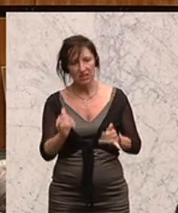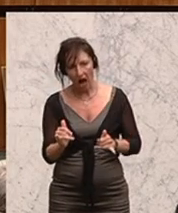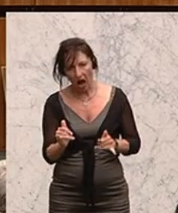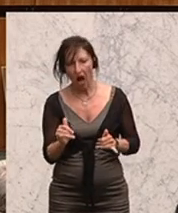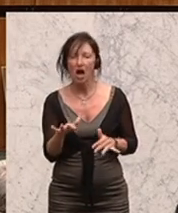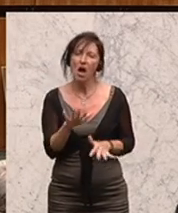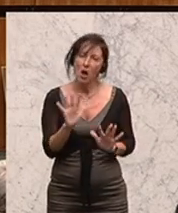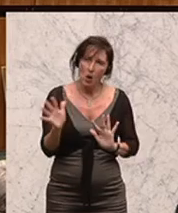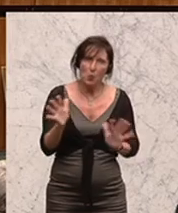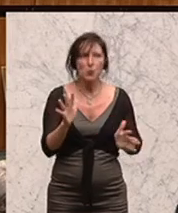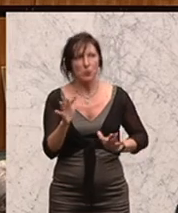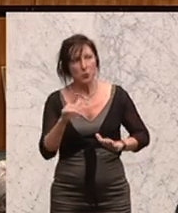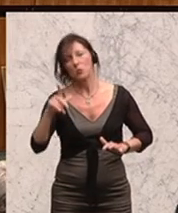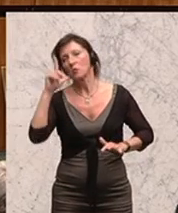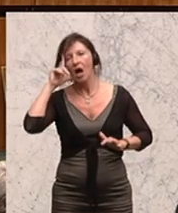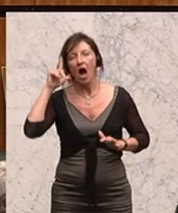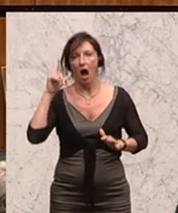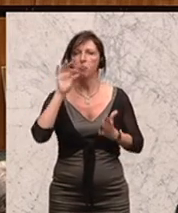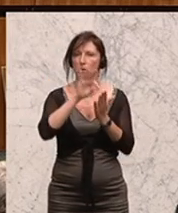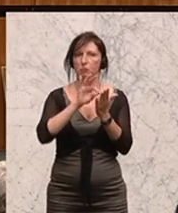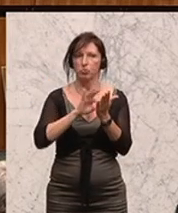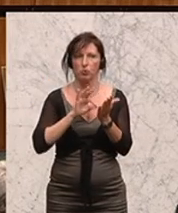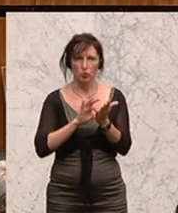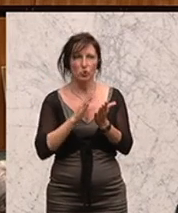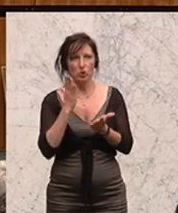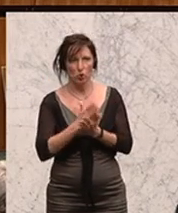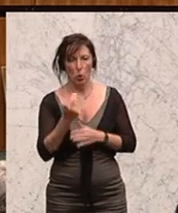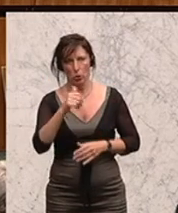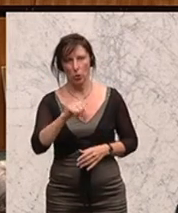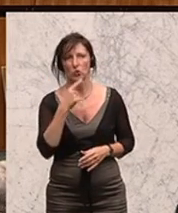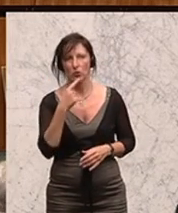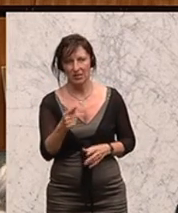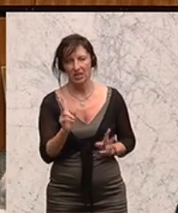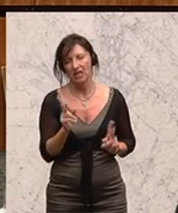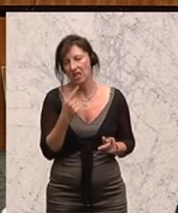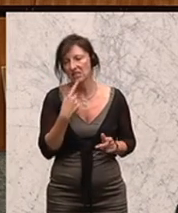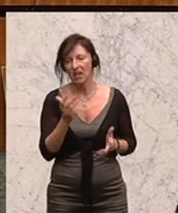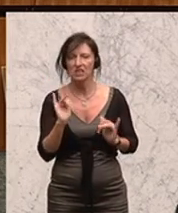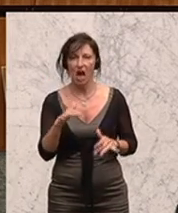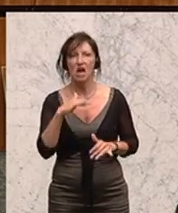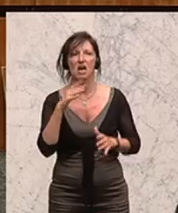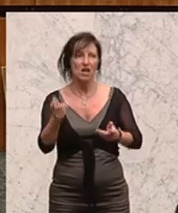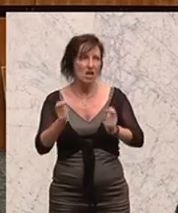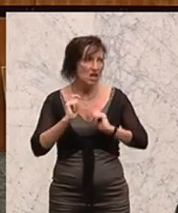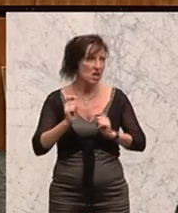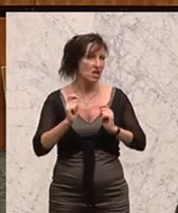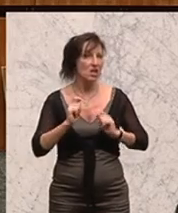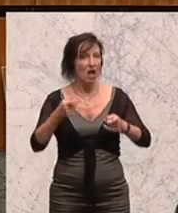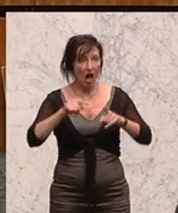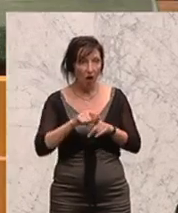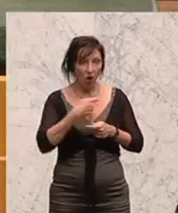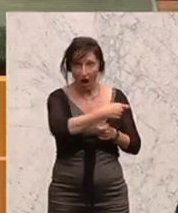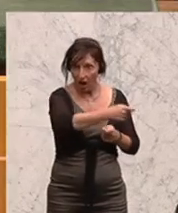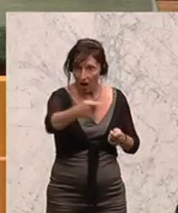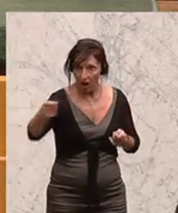zumindest in den Grundzügen so angesprochen hat, dass er als eingebracht gelten kann. Er wurde überdies ja inzwischen im Saal auch verteilt, sodass alle